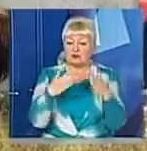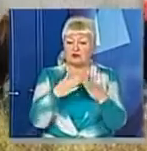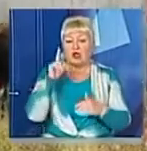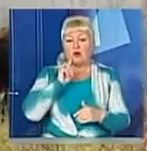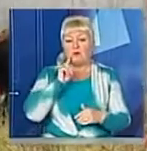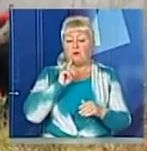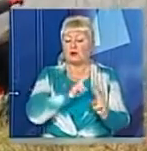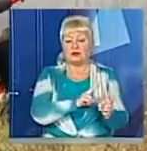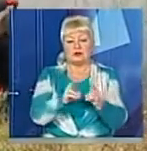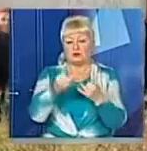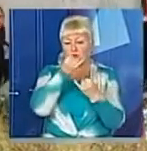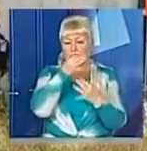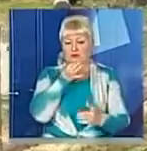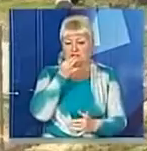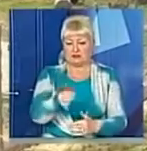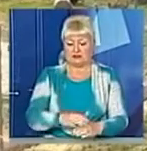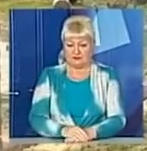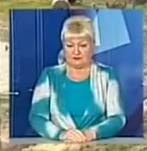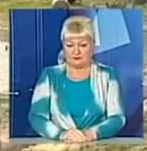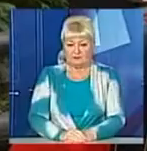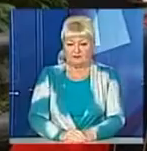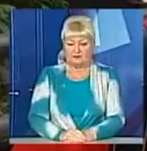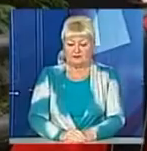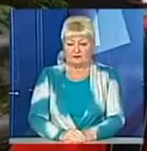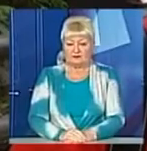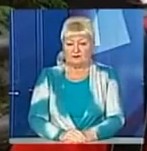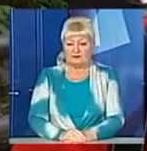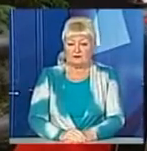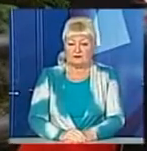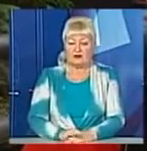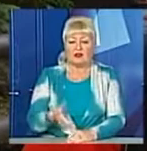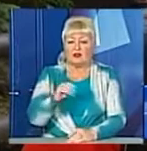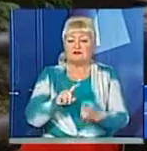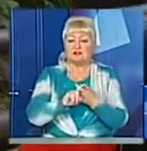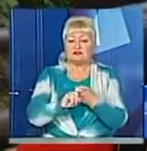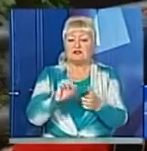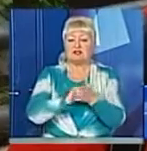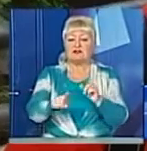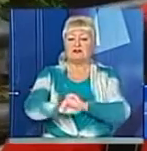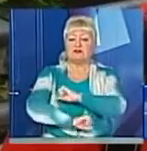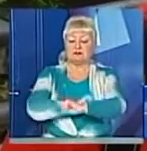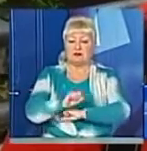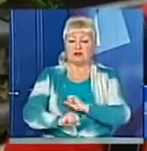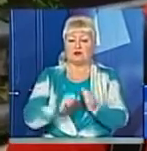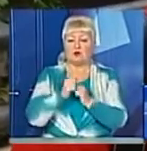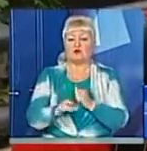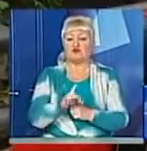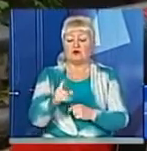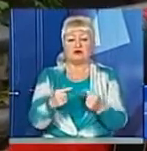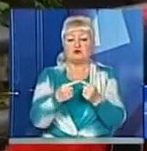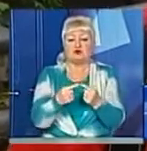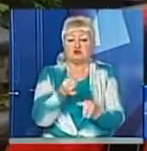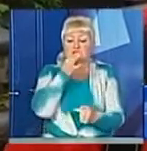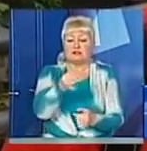поки ніхто не може спрогнозувати. Це залежить від ведмедя. Кожного разу так просто точно сказати не